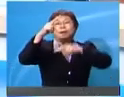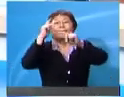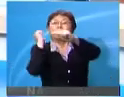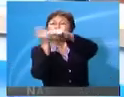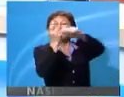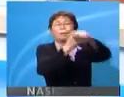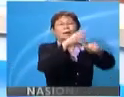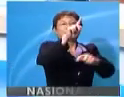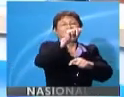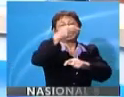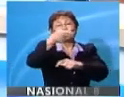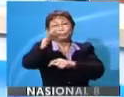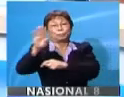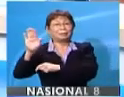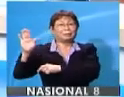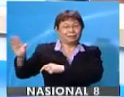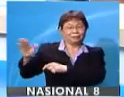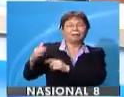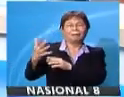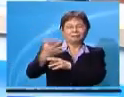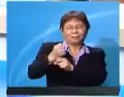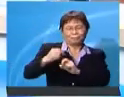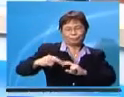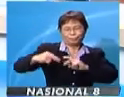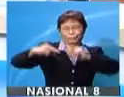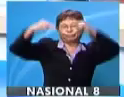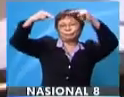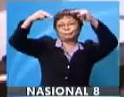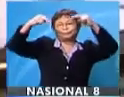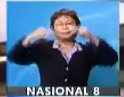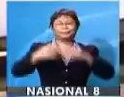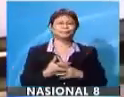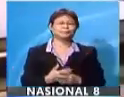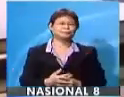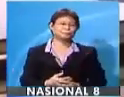Berhad PHB itu dapat ditingkatkan.